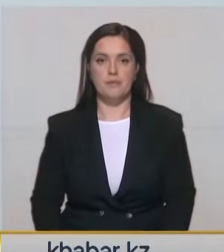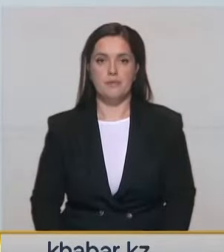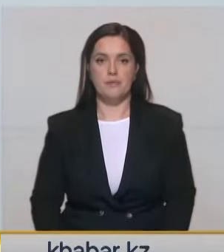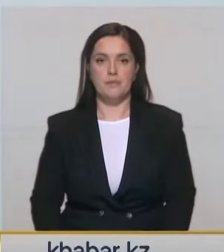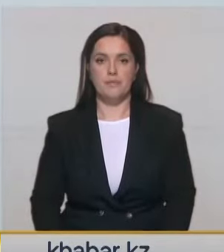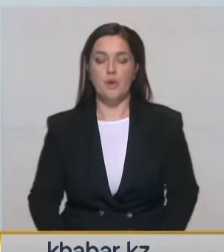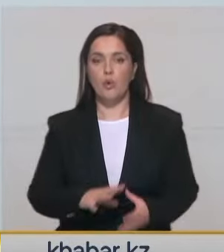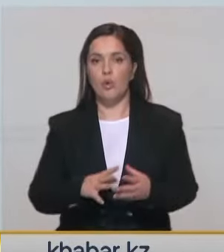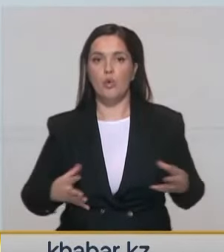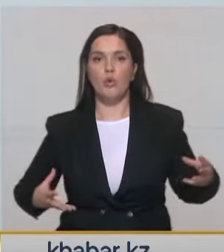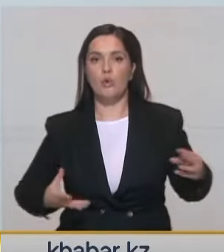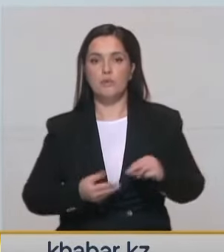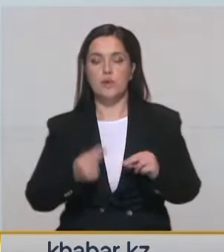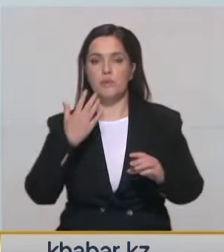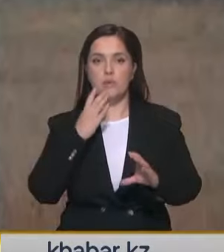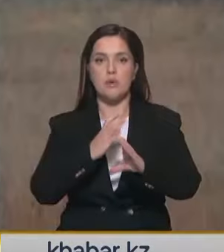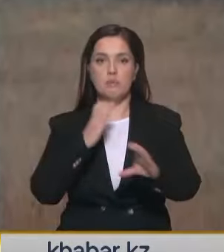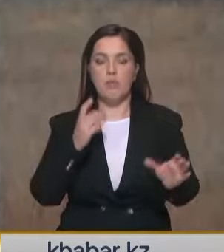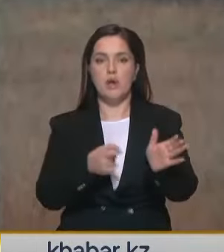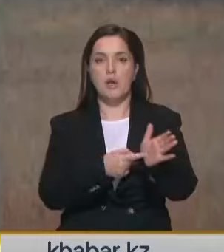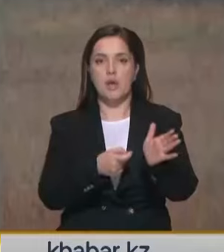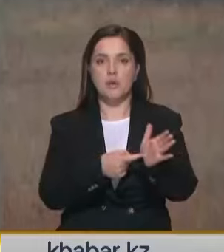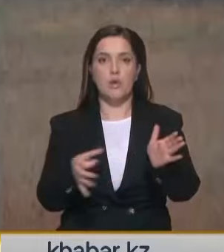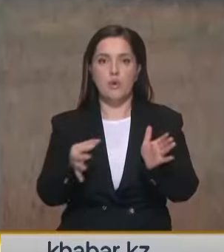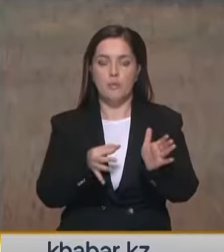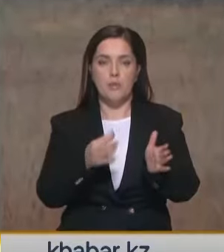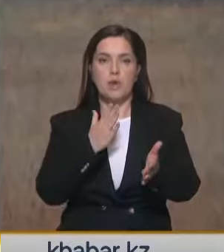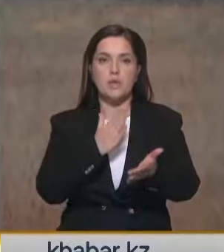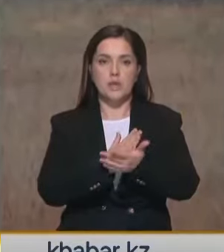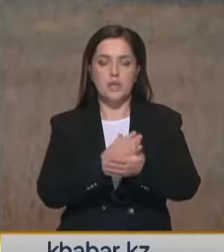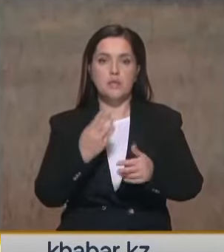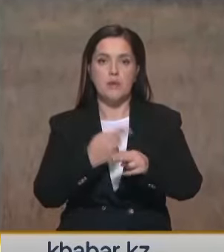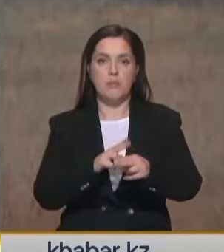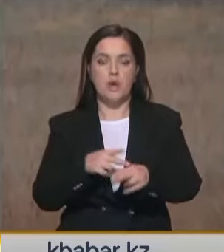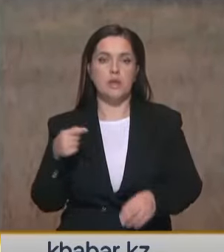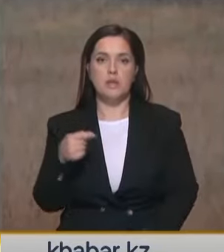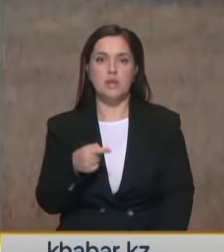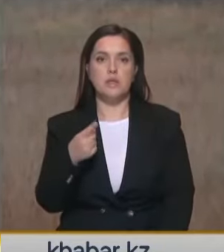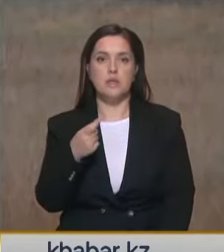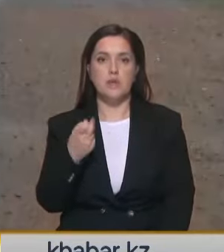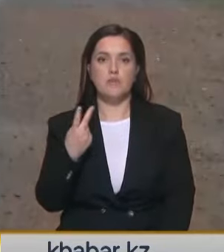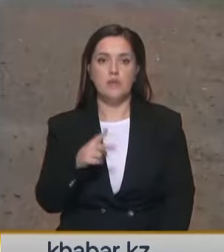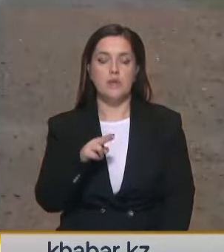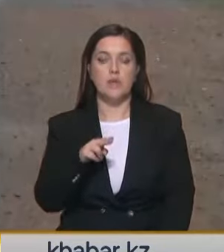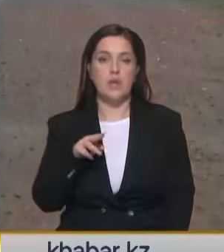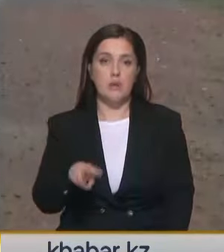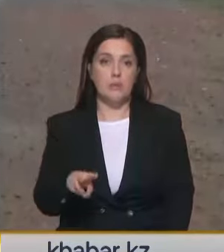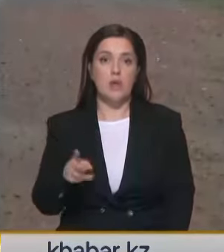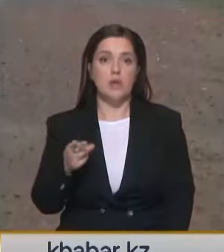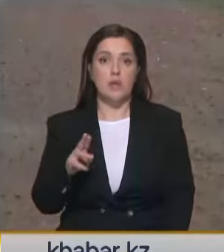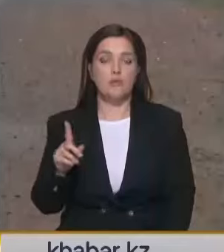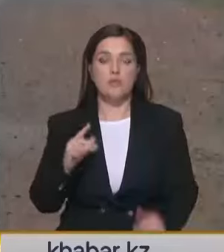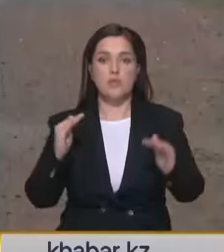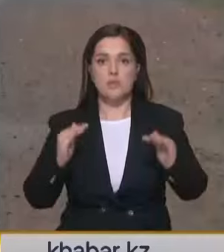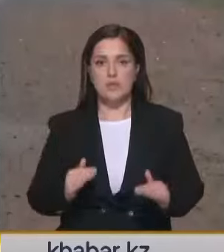Общая протяженность тепловых сетей в Карагандинской области составляет чуть больше 1120 километров. Для того, чтобы снизить